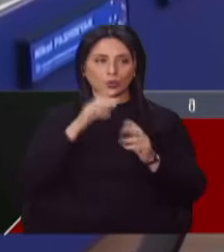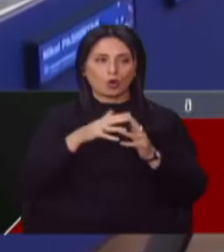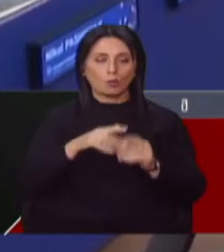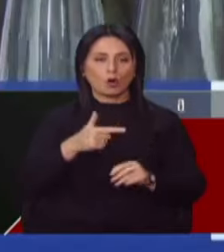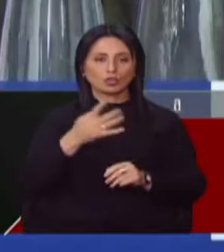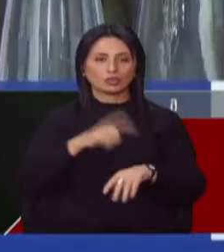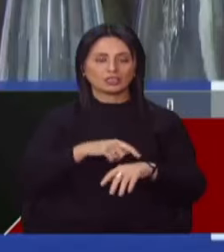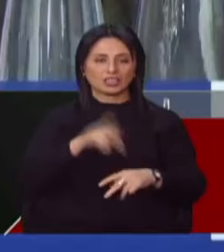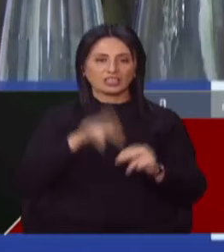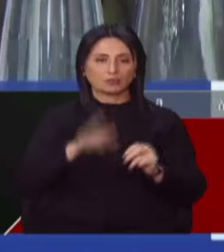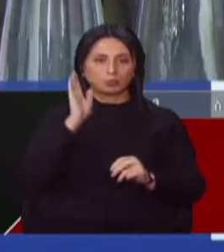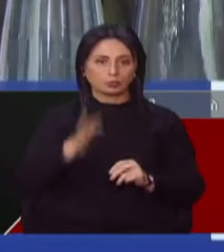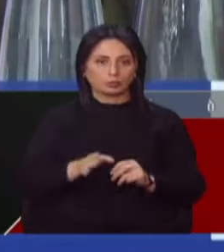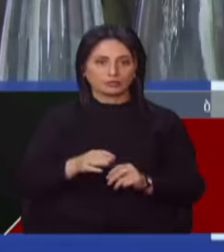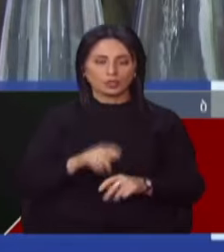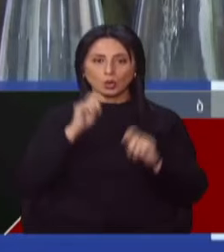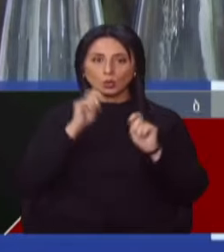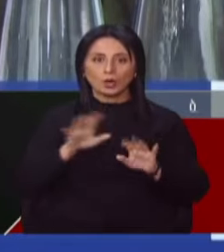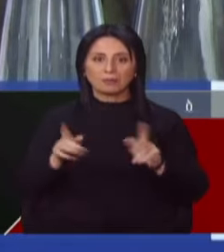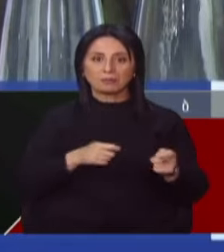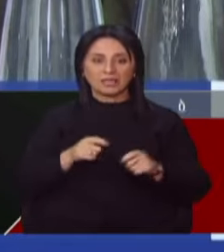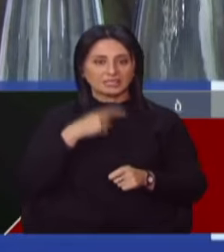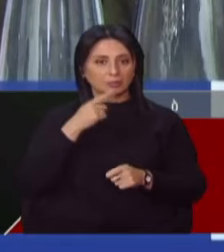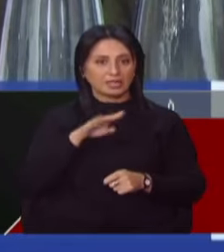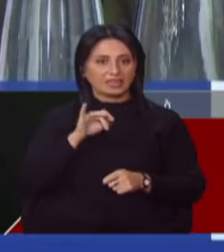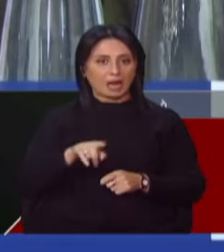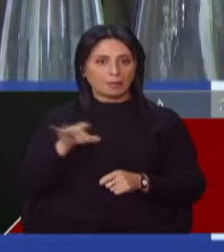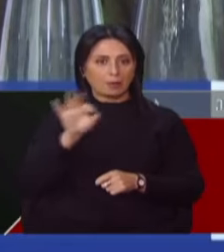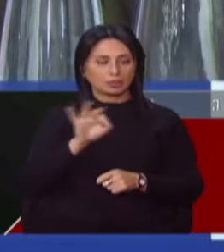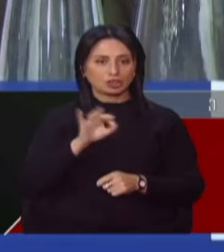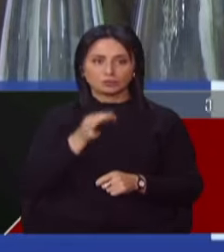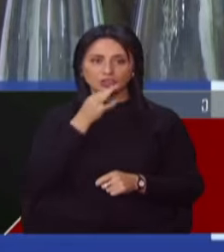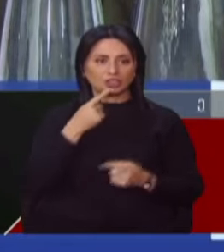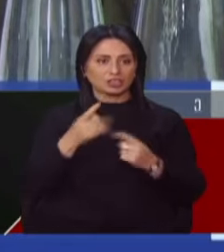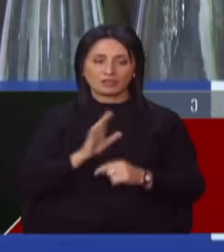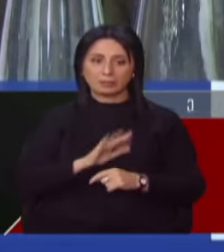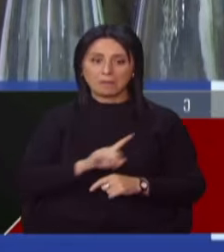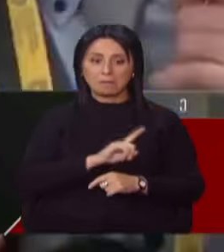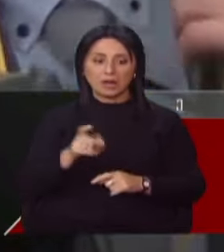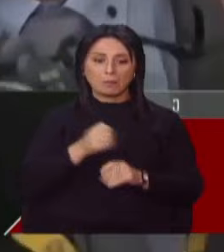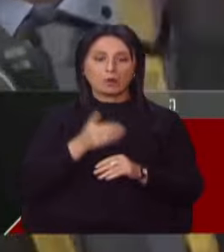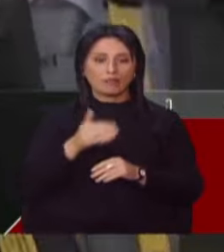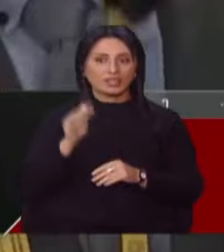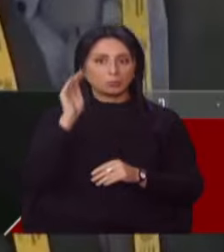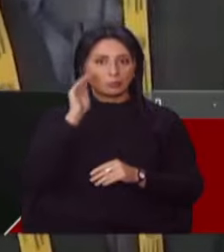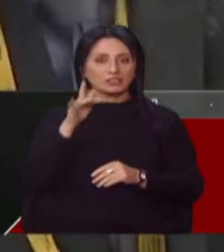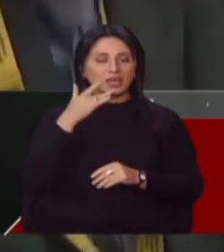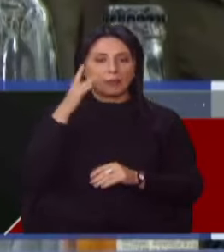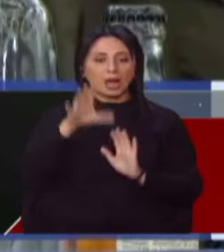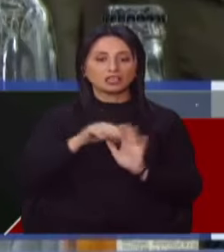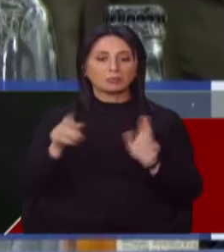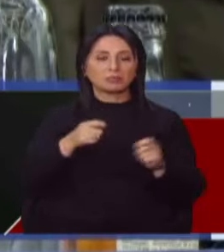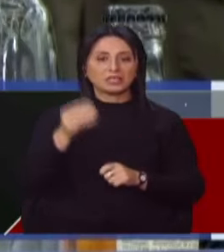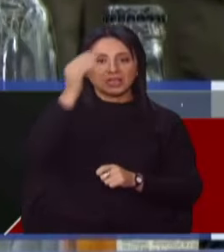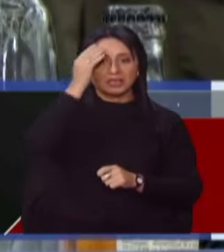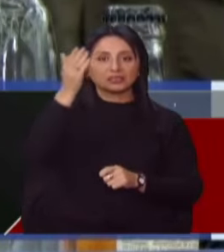ომის 24 საათში დასრულების შესახებ. უკრაინის პრეზიდენტის თქმით, ტრამპთან ამის შესახებ ჯერ არ უსაუბრია, თუმცა მოგვიანებით მოისმენს ამერიკის არჩეული